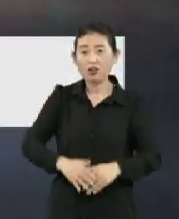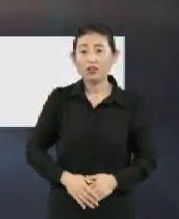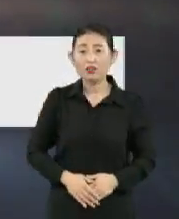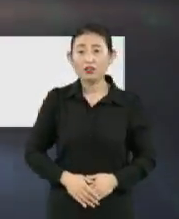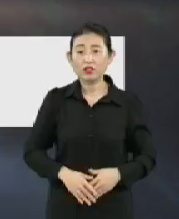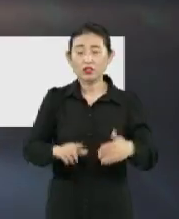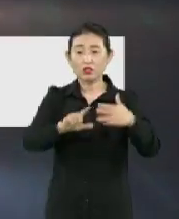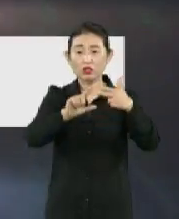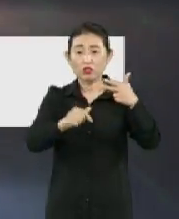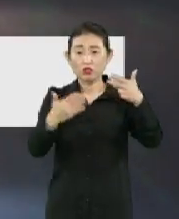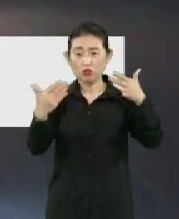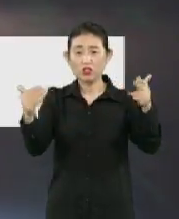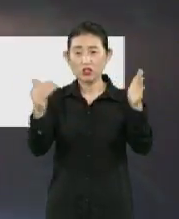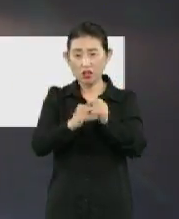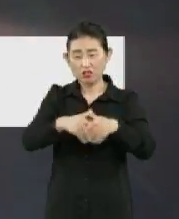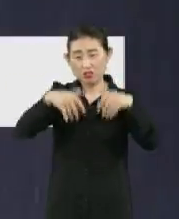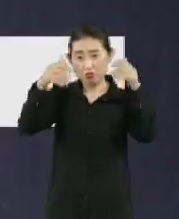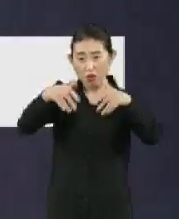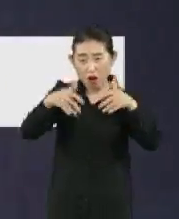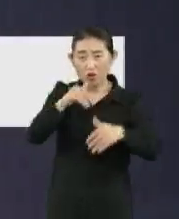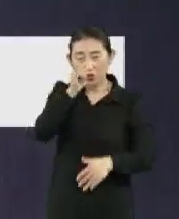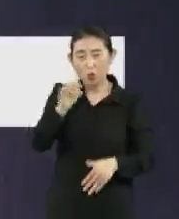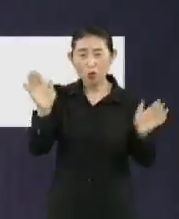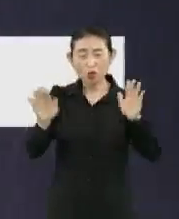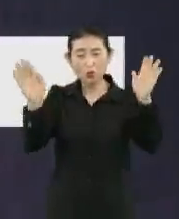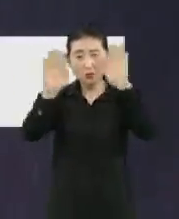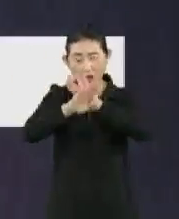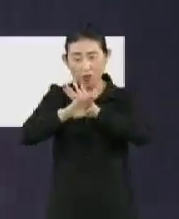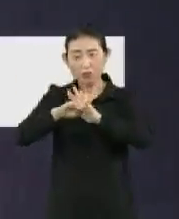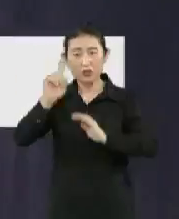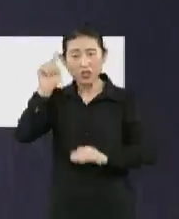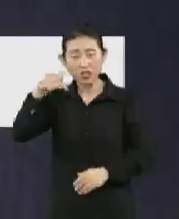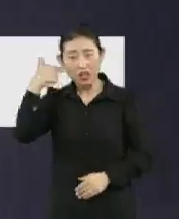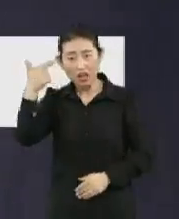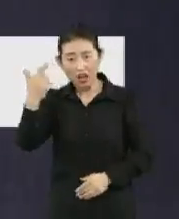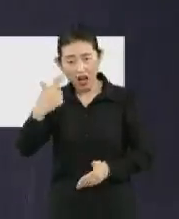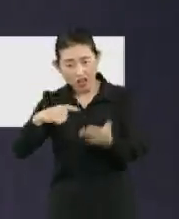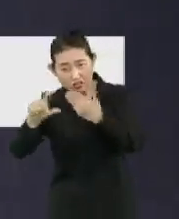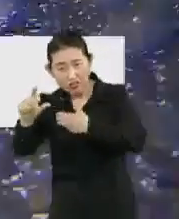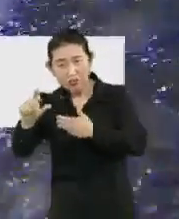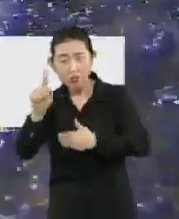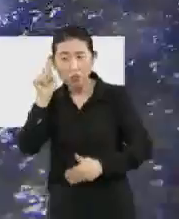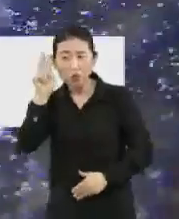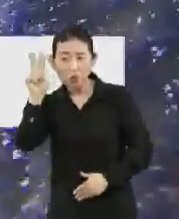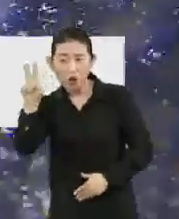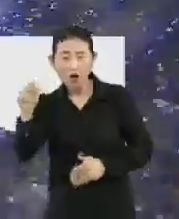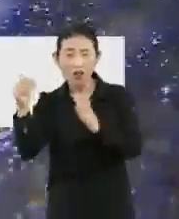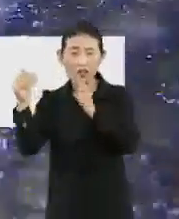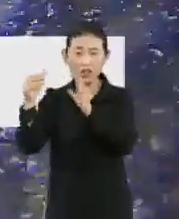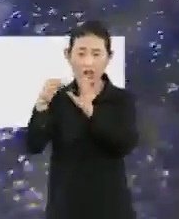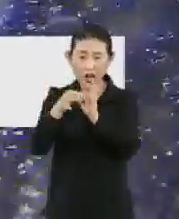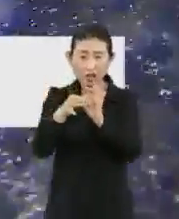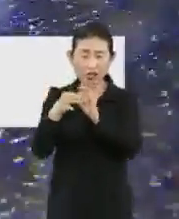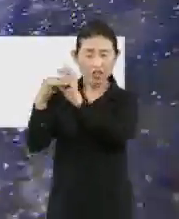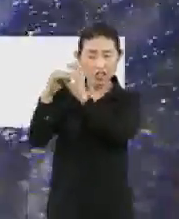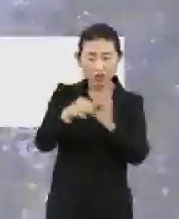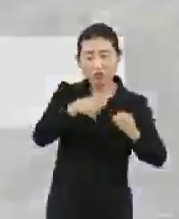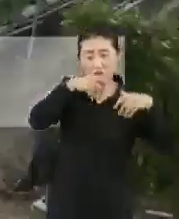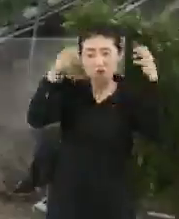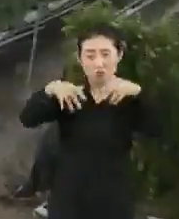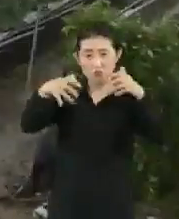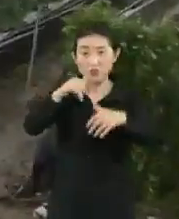강수가 집중되는 시간은 오늘 저녁부터 내일 아침 사이와 모레 오후부터 글피 아침 사이가